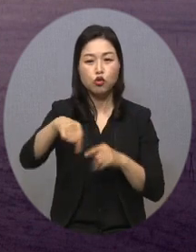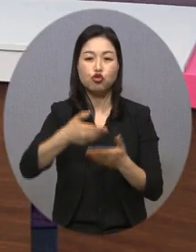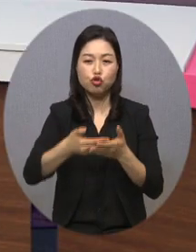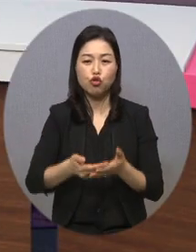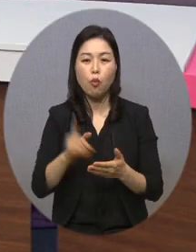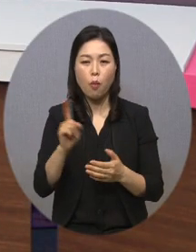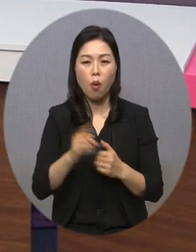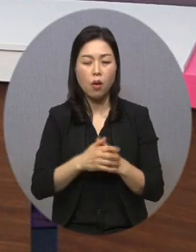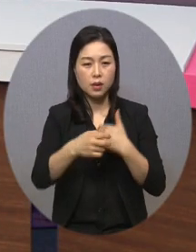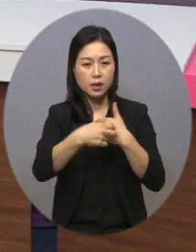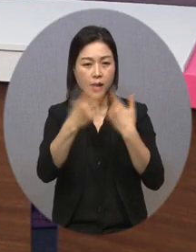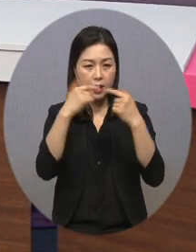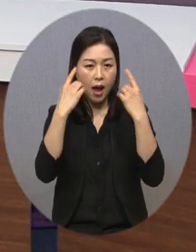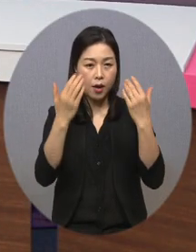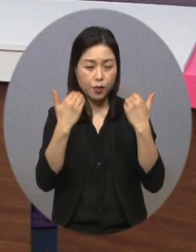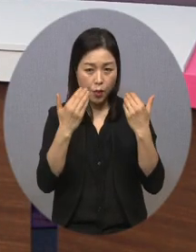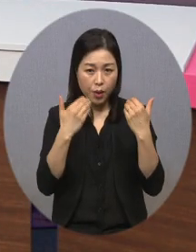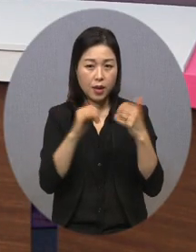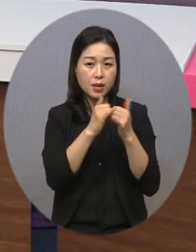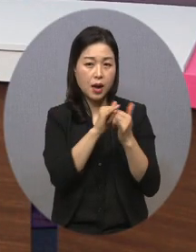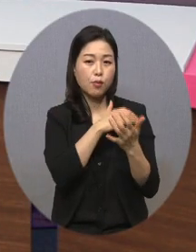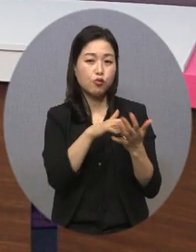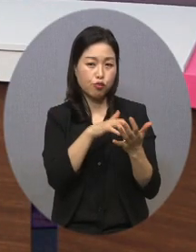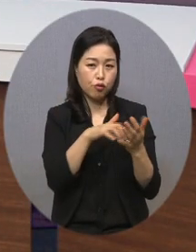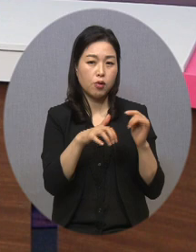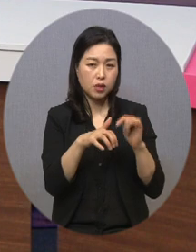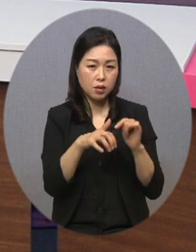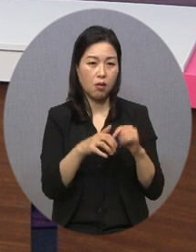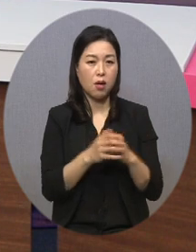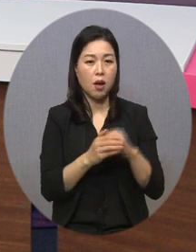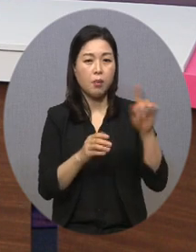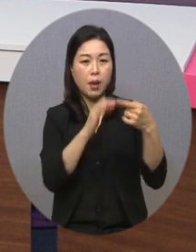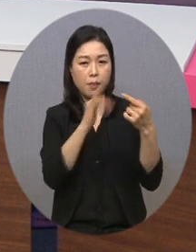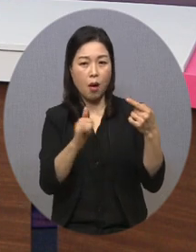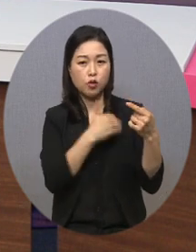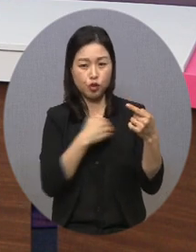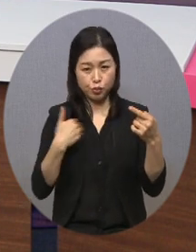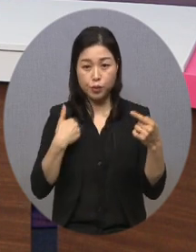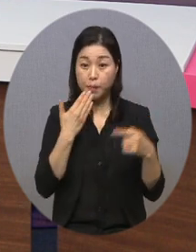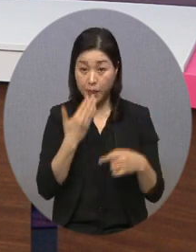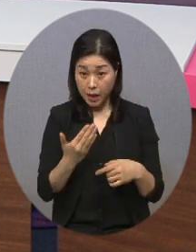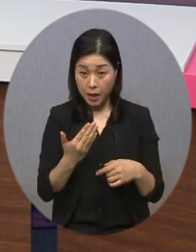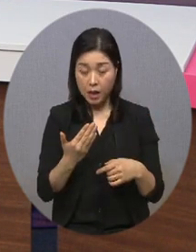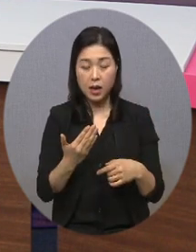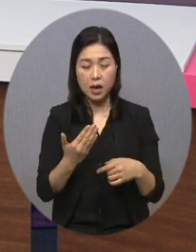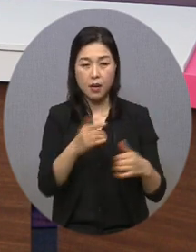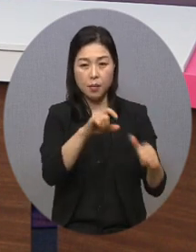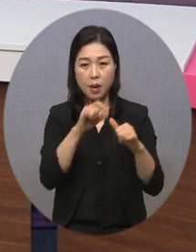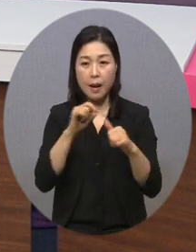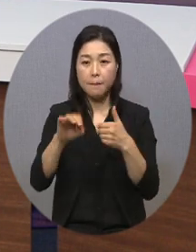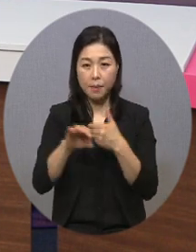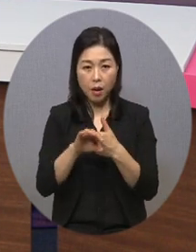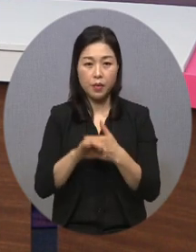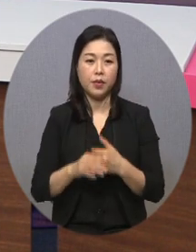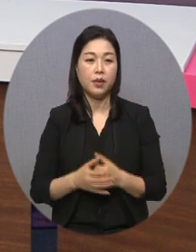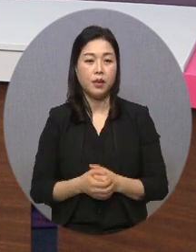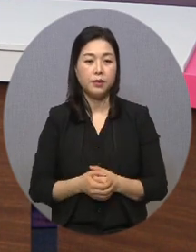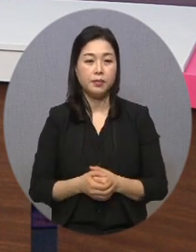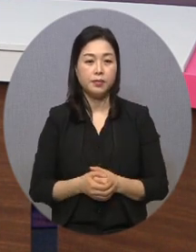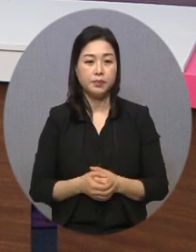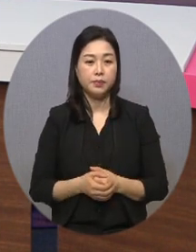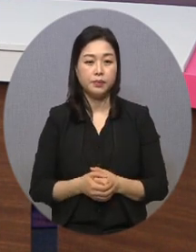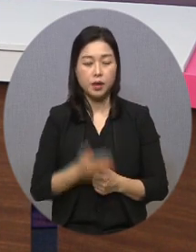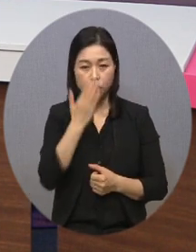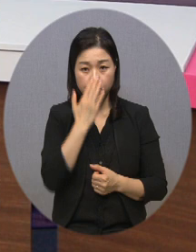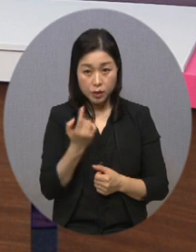것은 의과대학 정원의 문제가 있습니다. 정원을 100명 정도 충분히 확보를 해줘야만이 우리 동북권에도